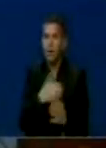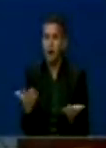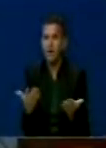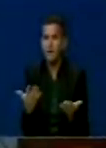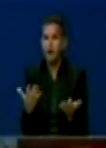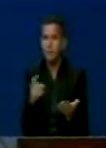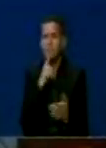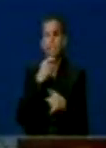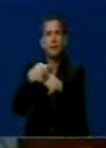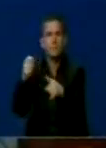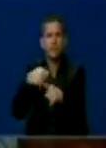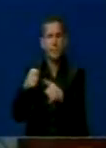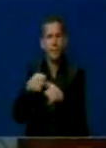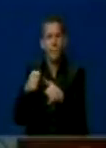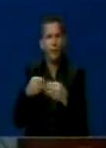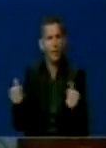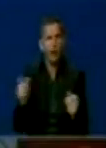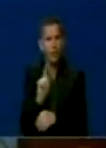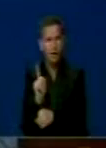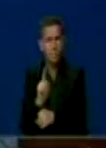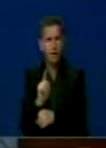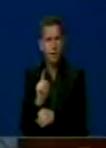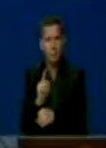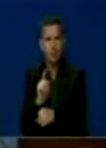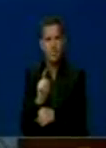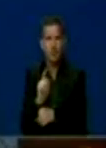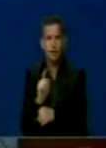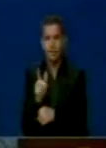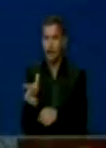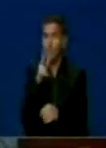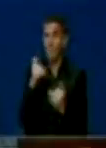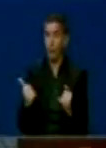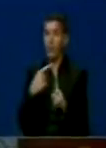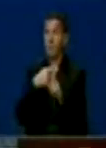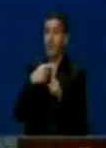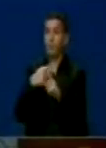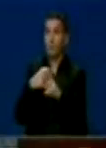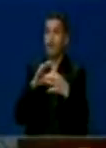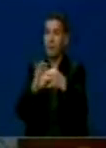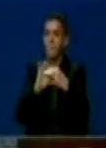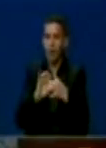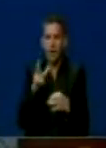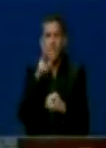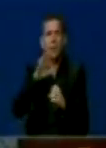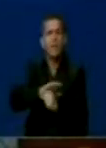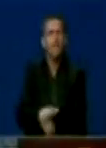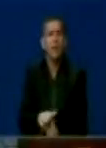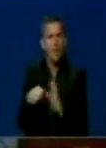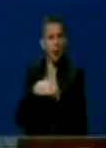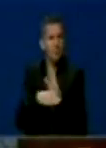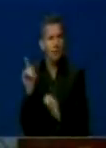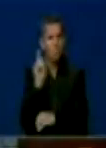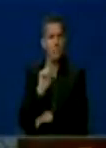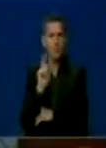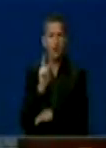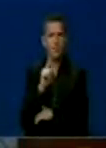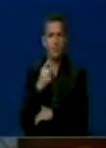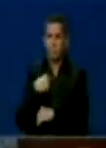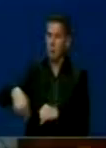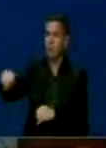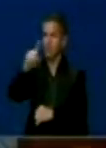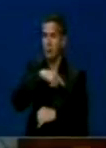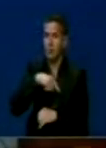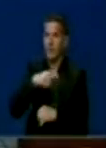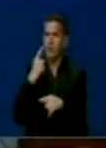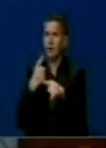një zgjidhje të ndërmjetme. Sepse ky konstruktivitet që po kërkohet këtu është konstruktivitet për shkeljet e ligjit. Dhe nuk mund të kemi ne konstruktivitet e